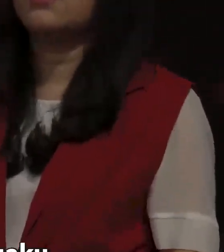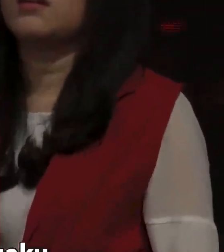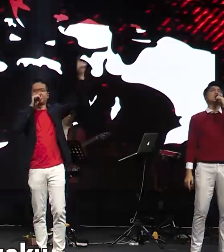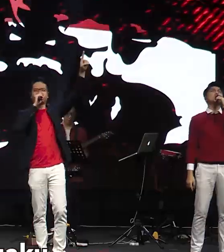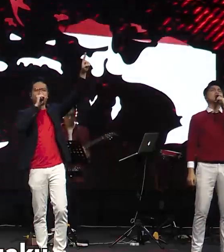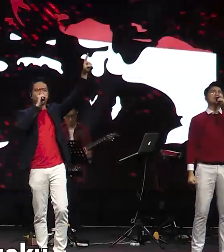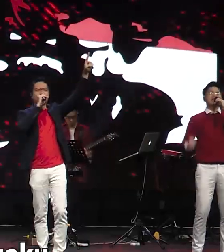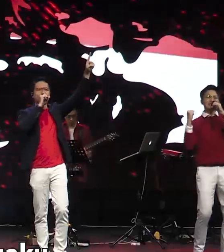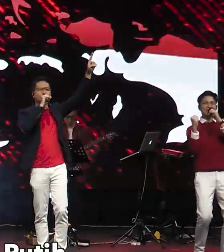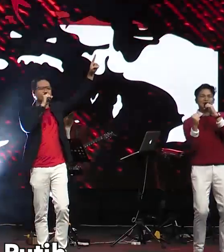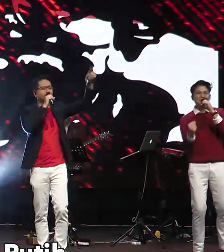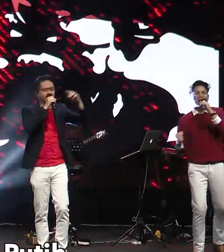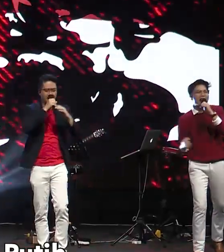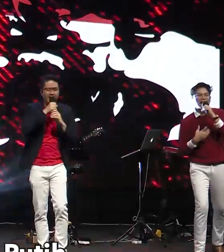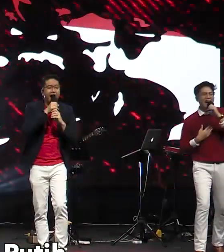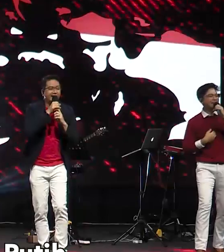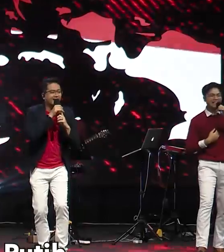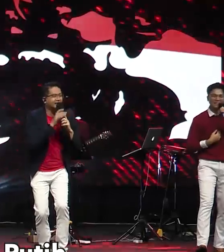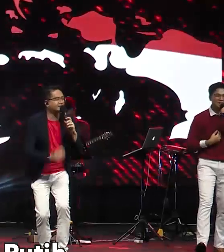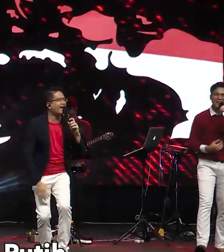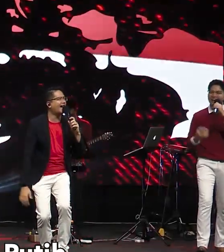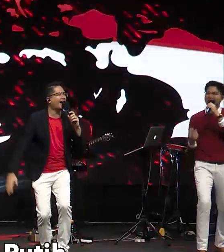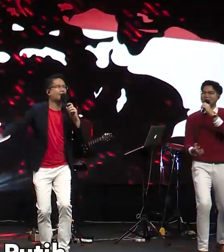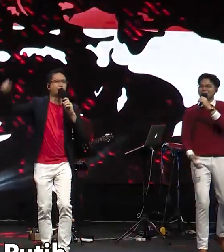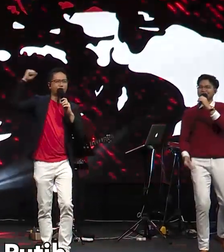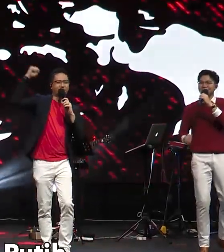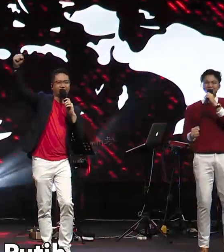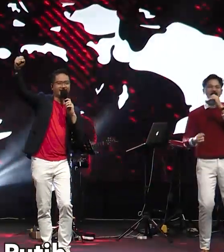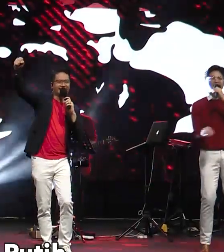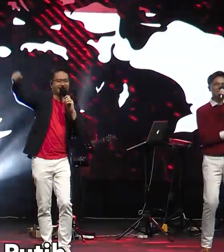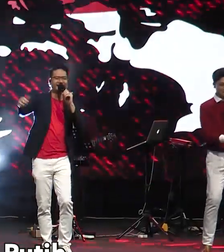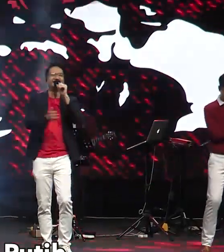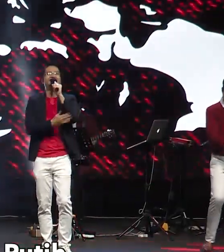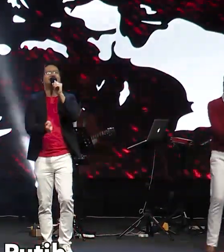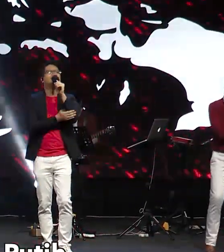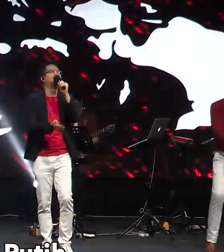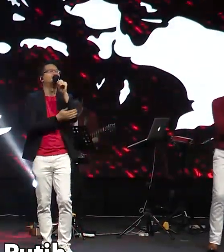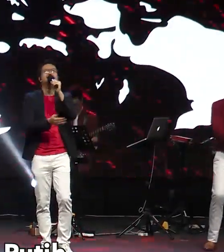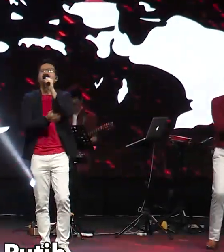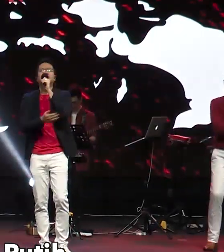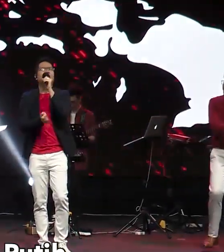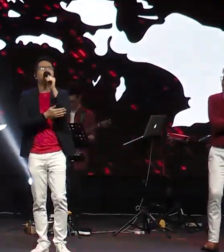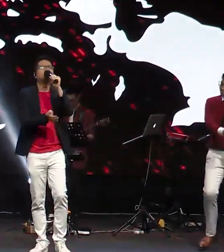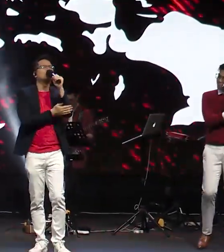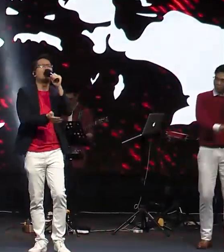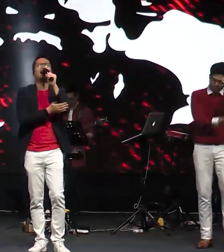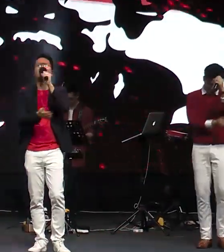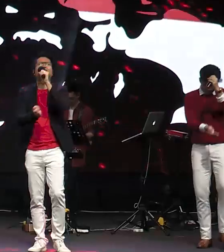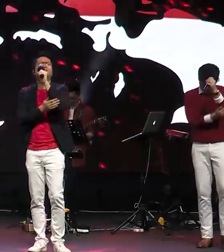mengaku Yesus, Yesus Tuhan atas merah putih.